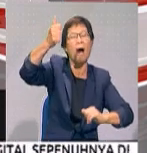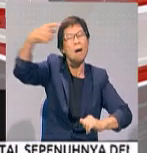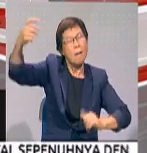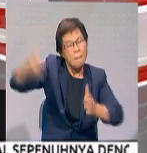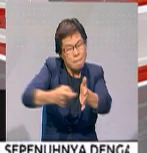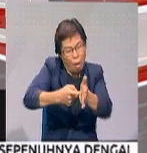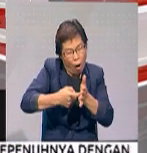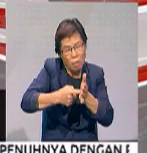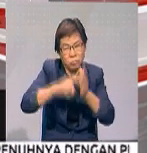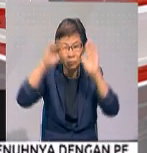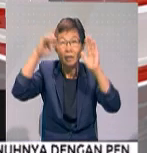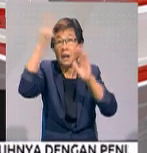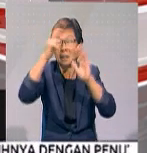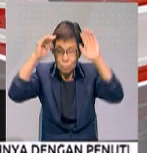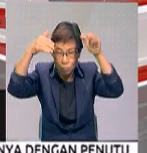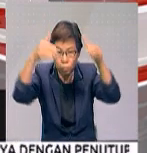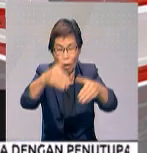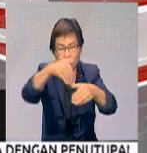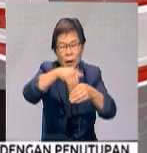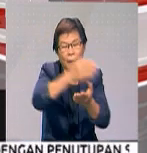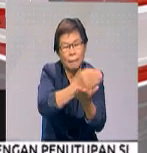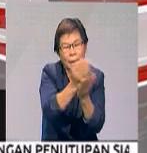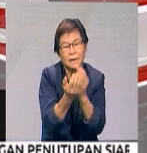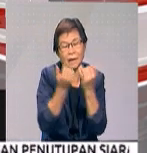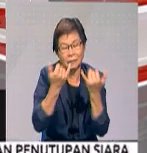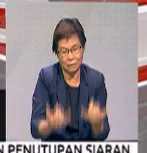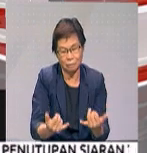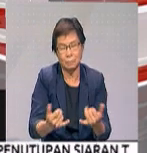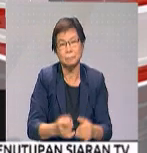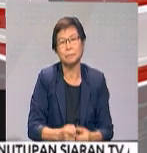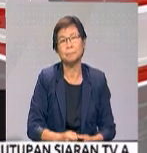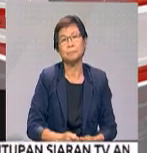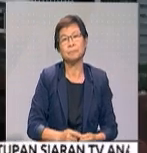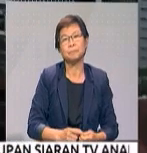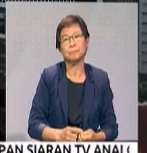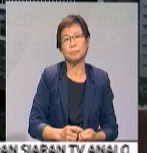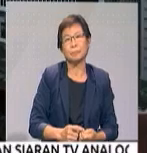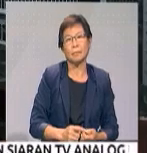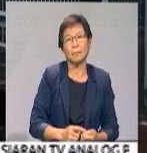diberi perhatian oleh kerajaan dalam belanjawan kali ini.